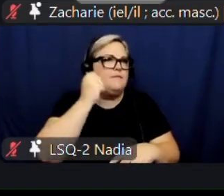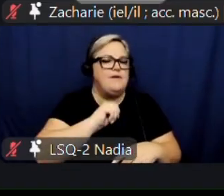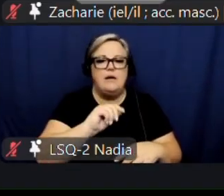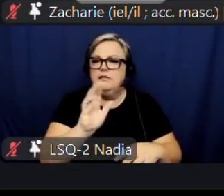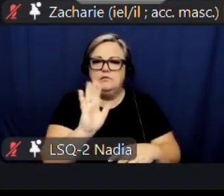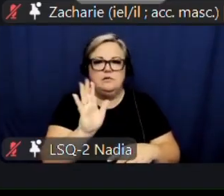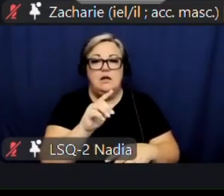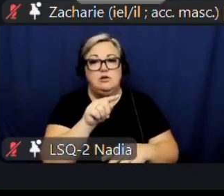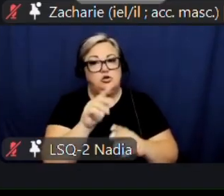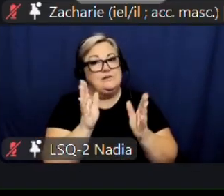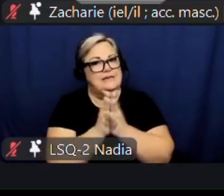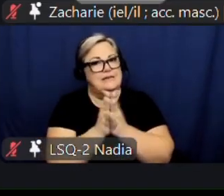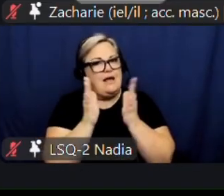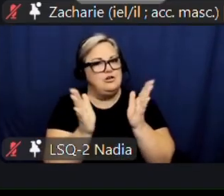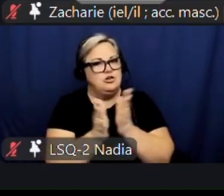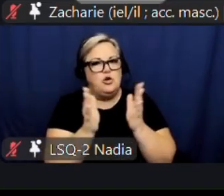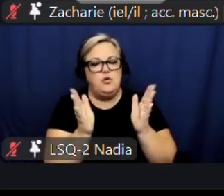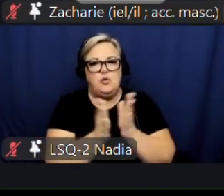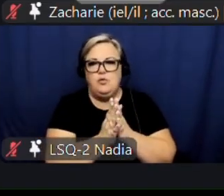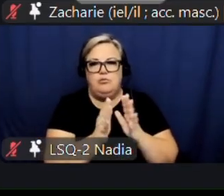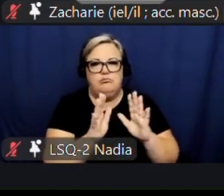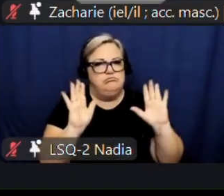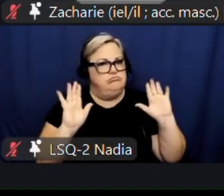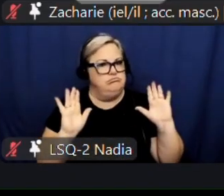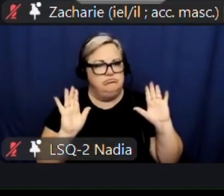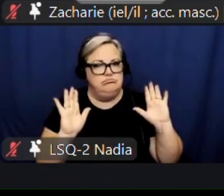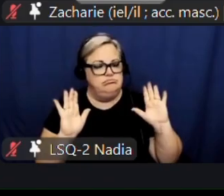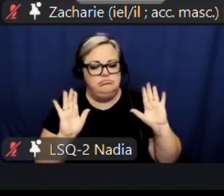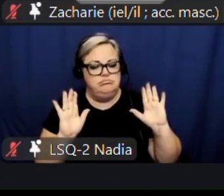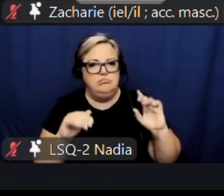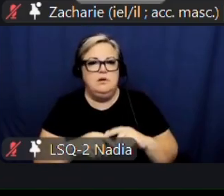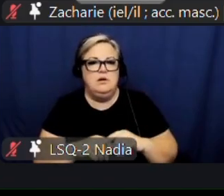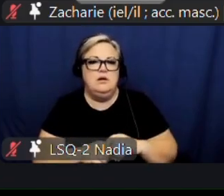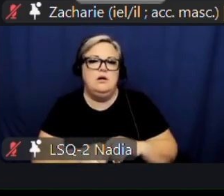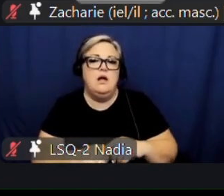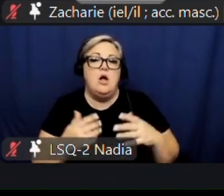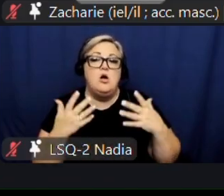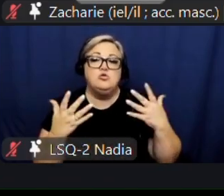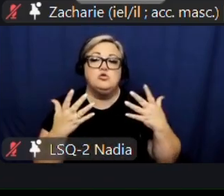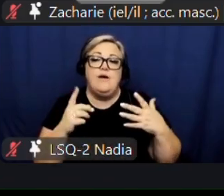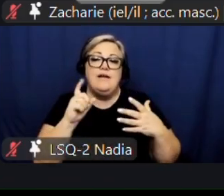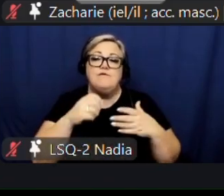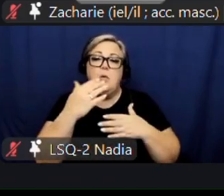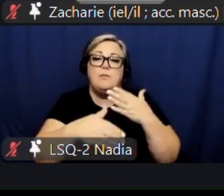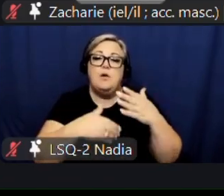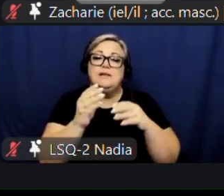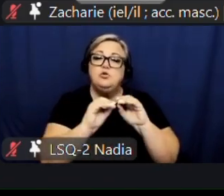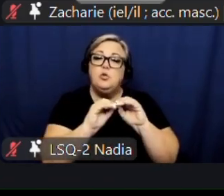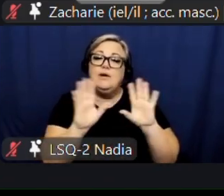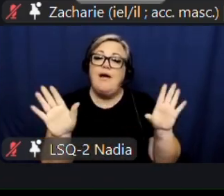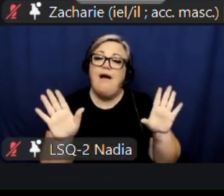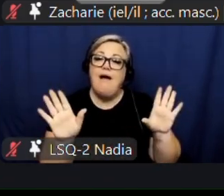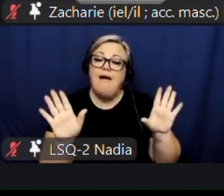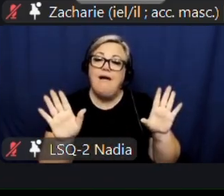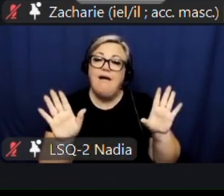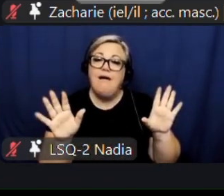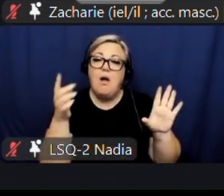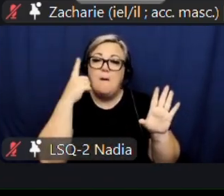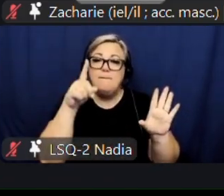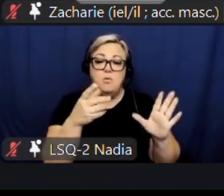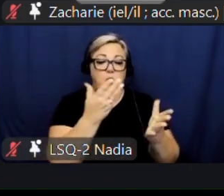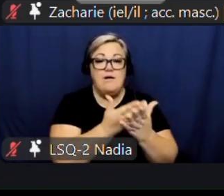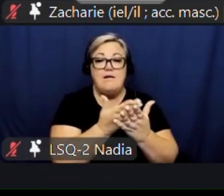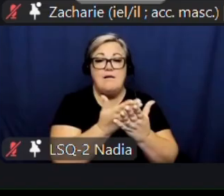jeu dangereux. On s'embarque pas là-dedans. Et simplement d'avoir une procédure claire pour